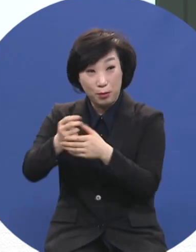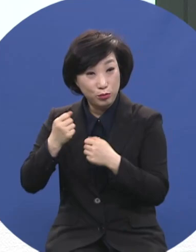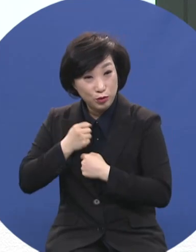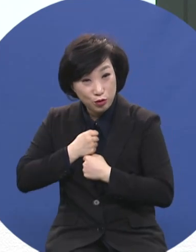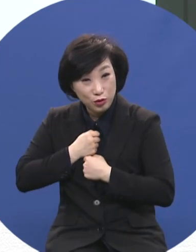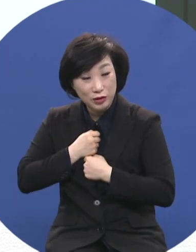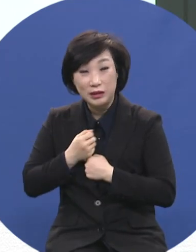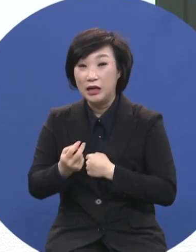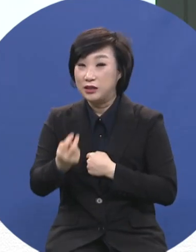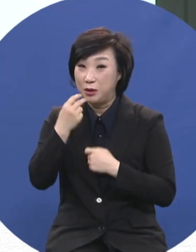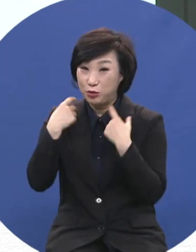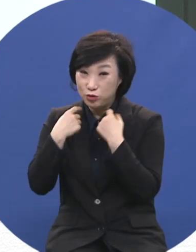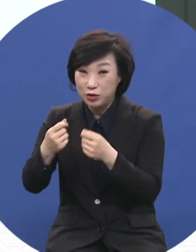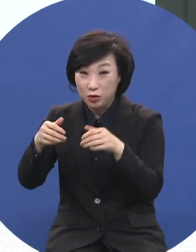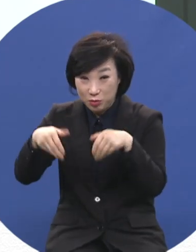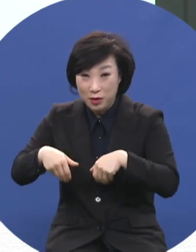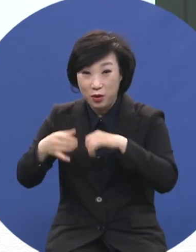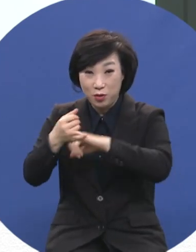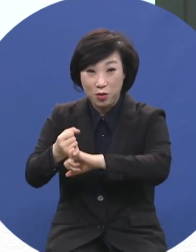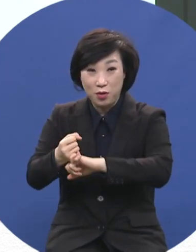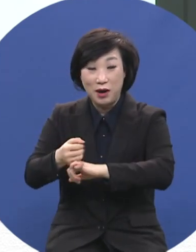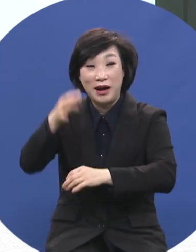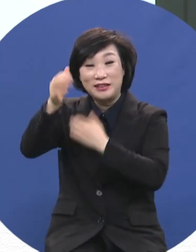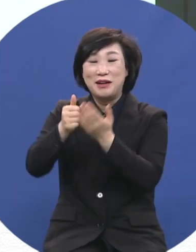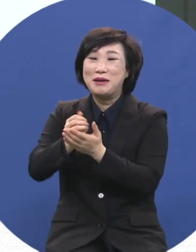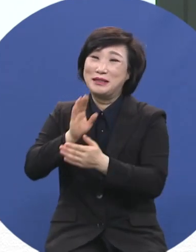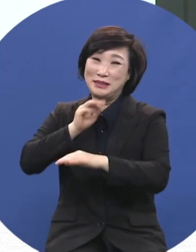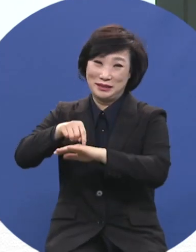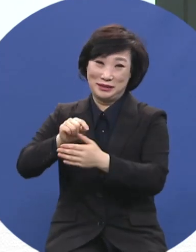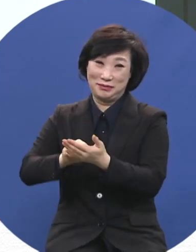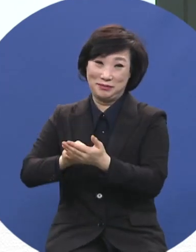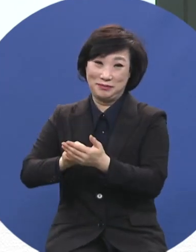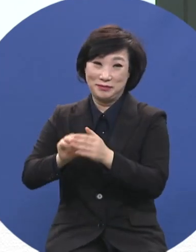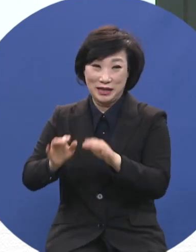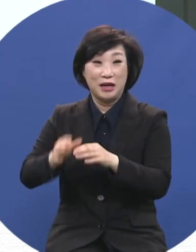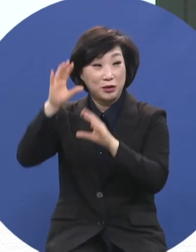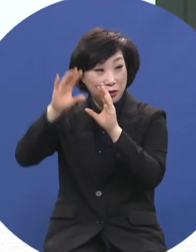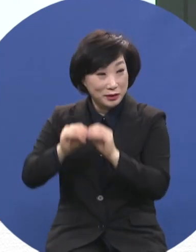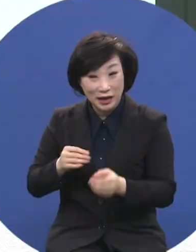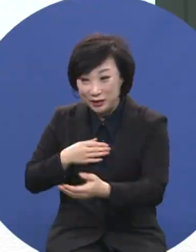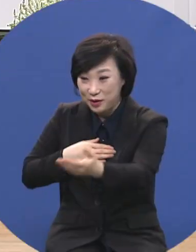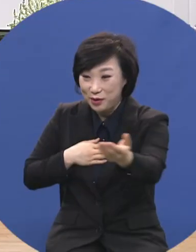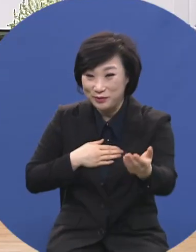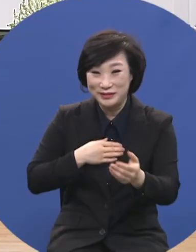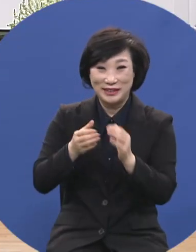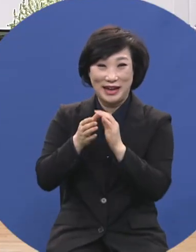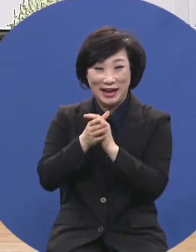생명을 유지하라고 하시는 하나님의 진실한 사랑의 말씀에 동의하시면 아멘